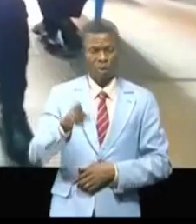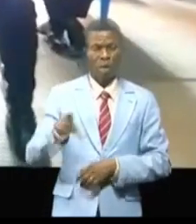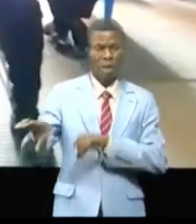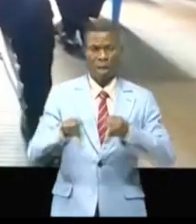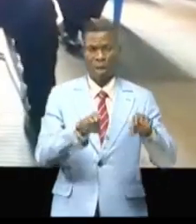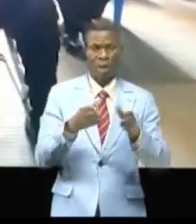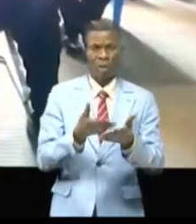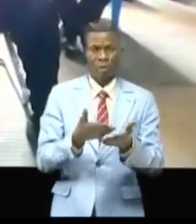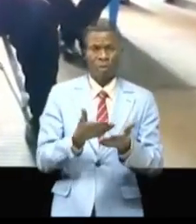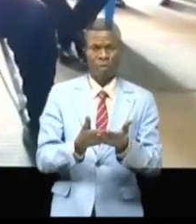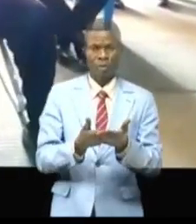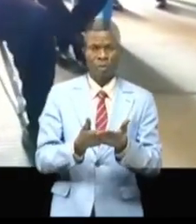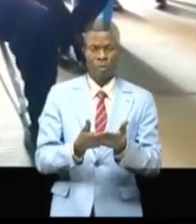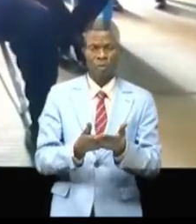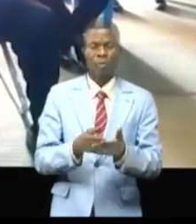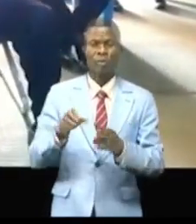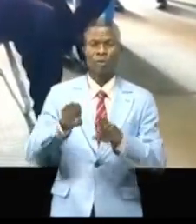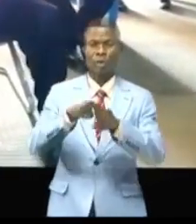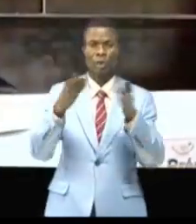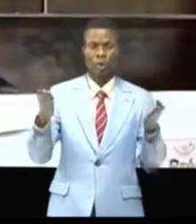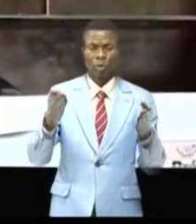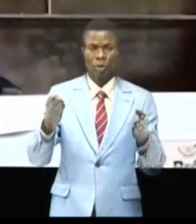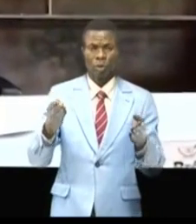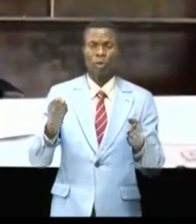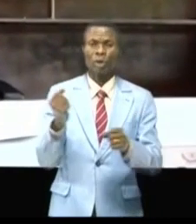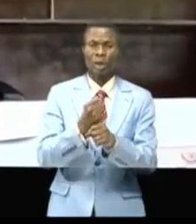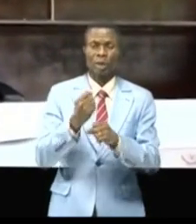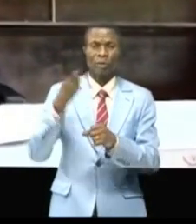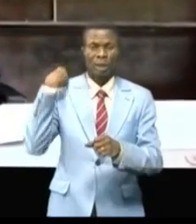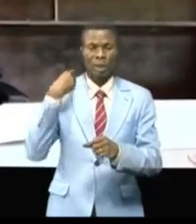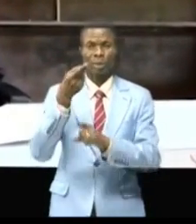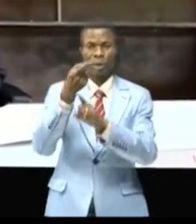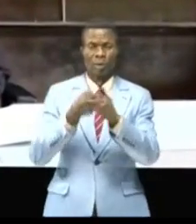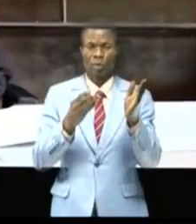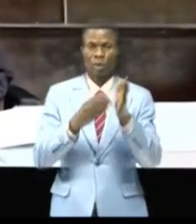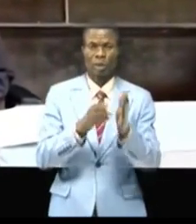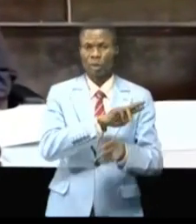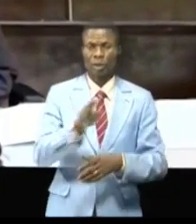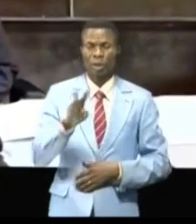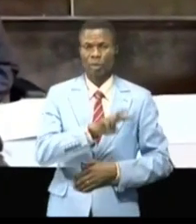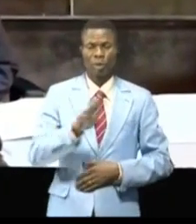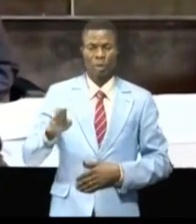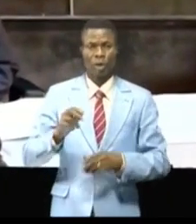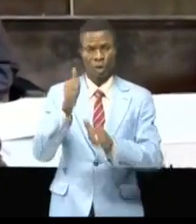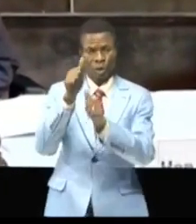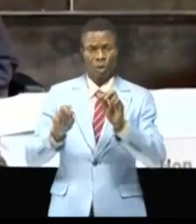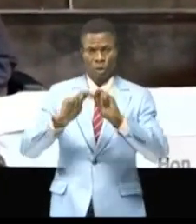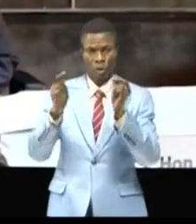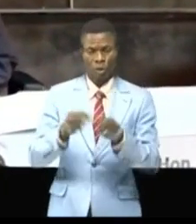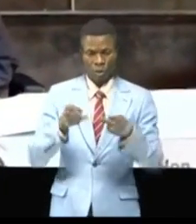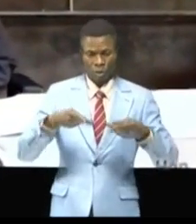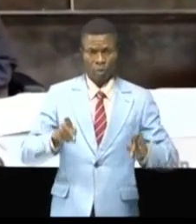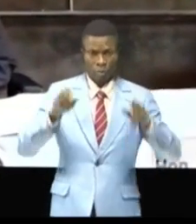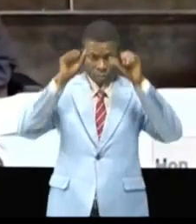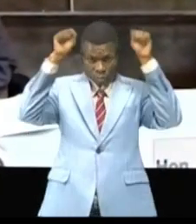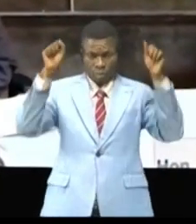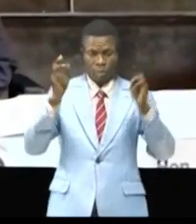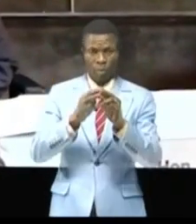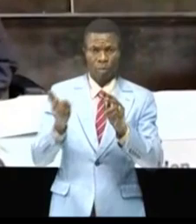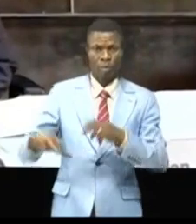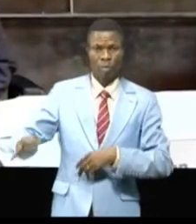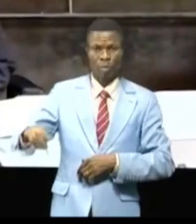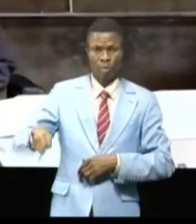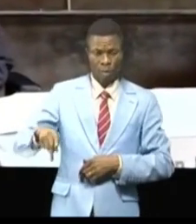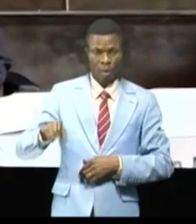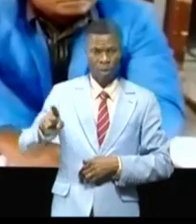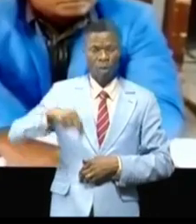cérémonie, liée à l'ouverture de la session ordinaire de septembre 2022 dans cet organe législatif provincial, a permis au président de l'Assemblée provinciale du Nord